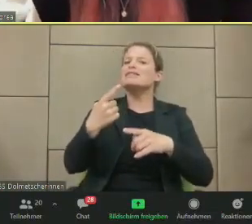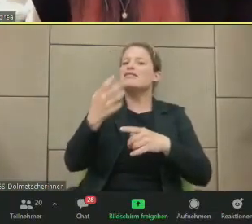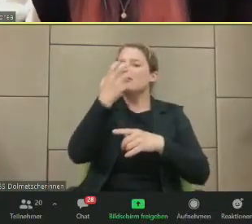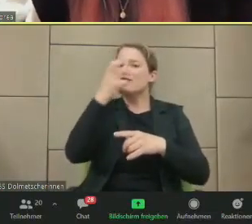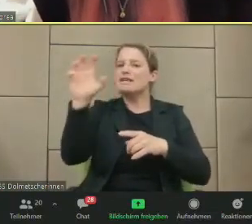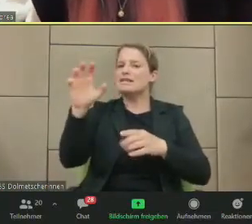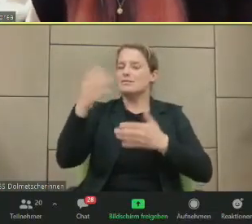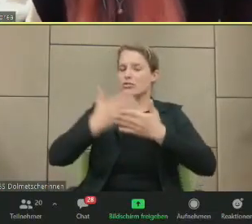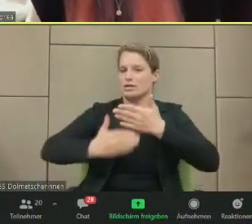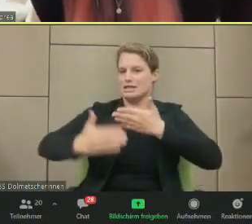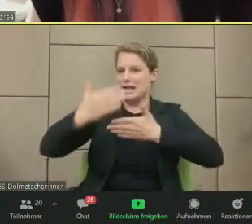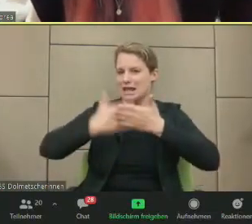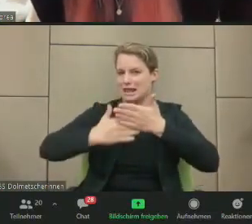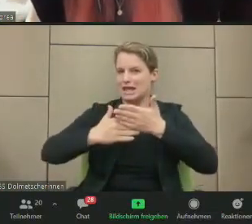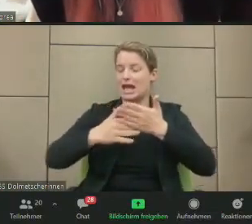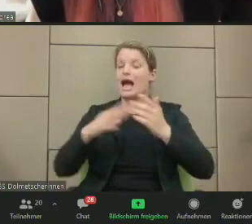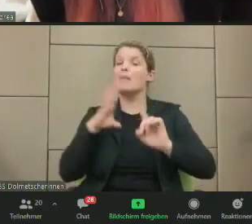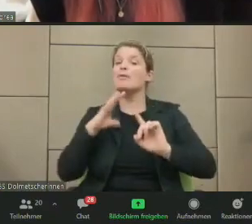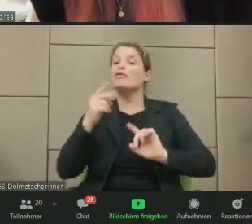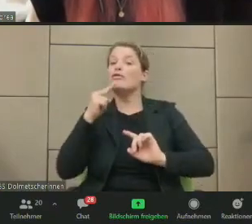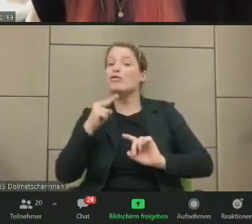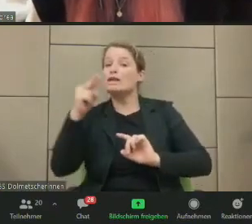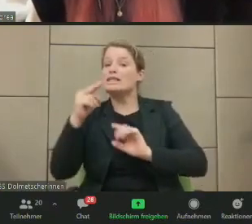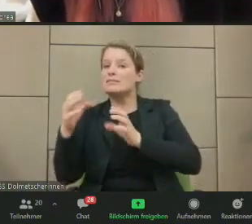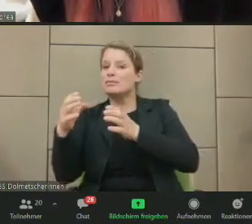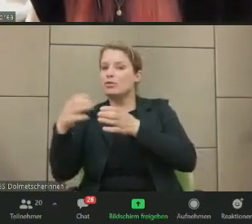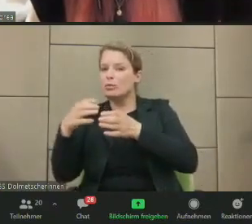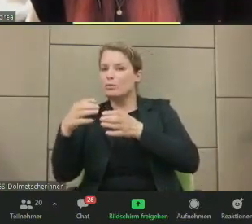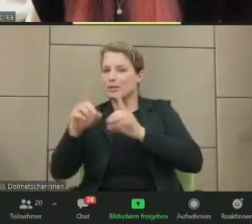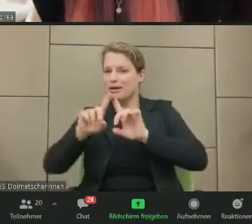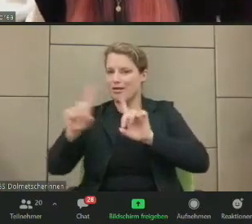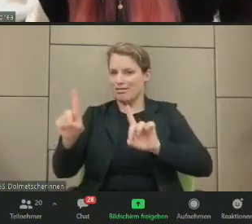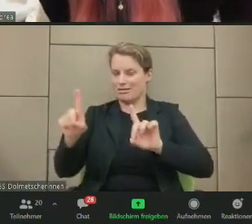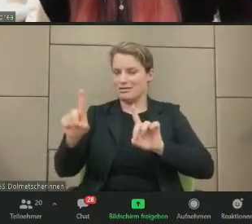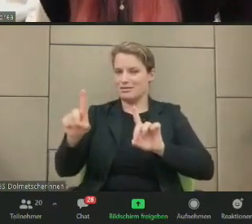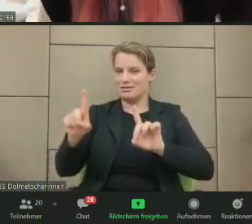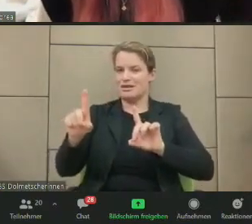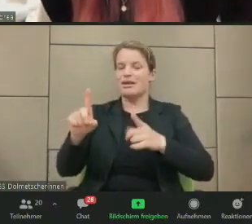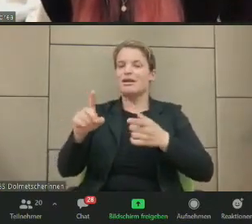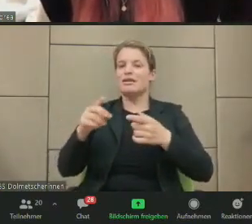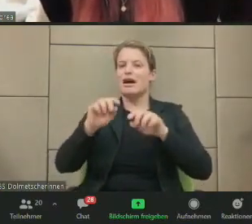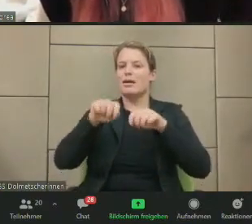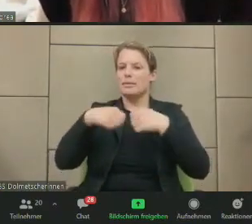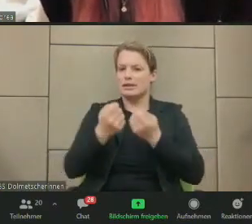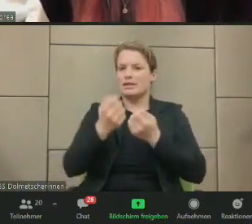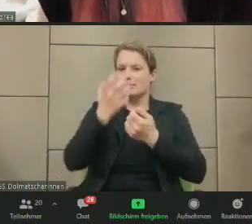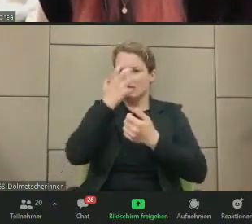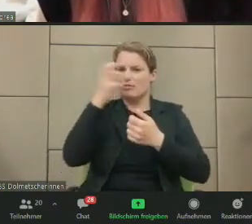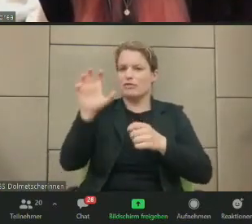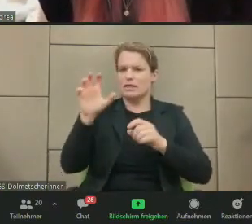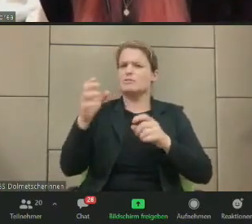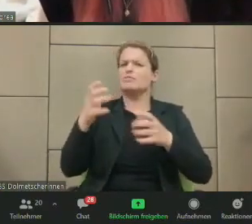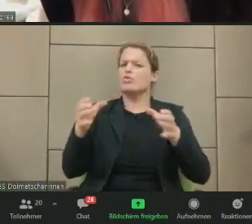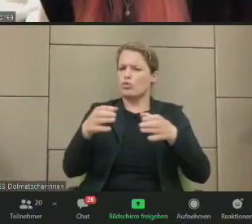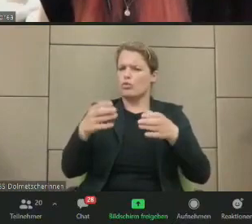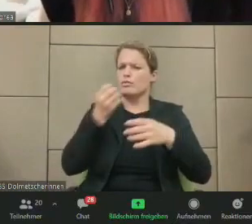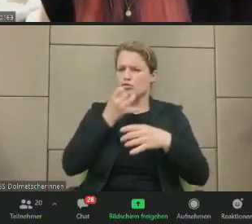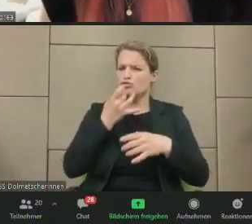ah. Die Gruppe gehört jemandem anderen. Also es gibt auch eine Facebook-Gruppe mit